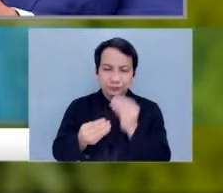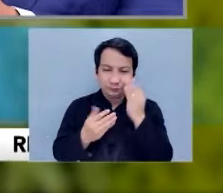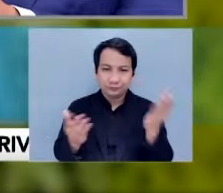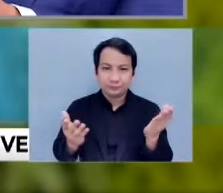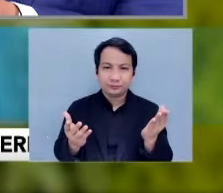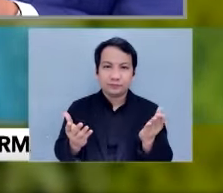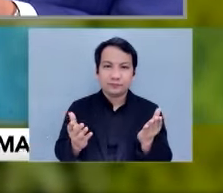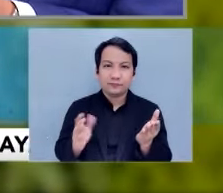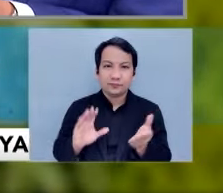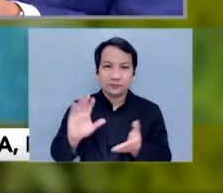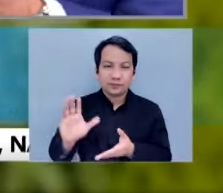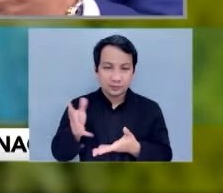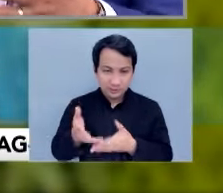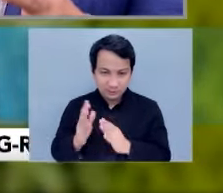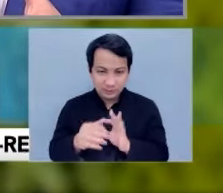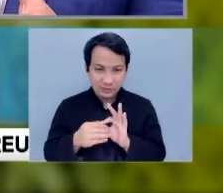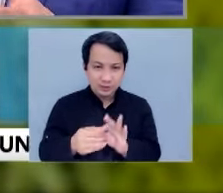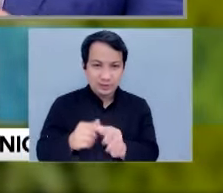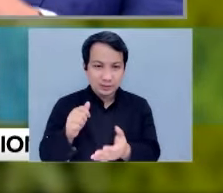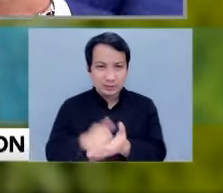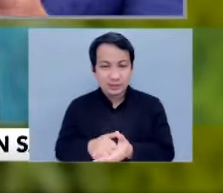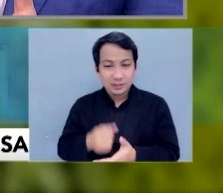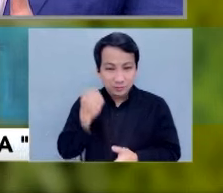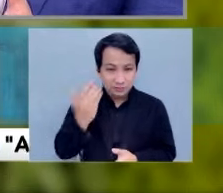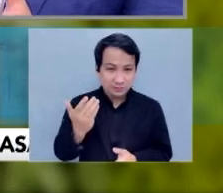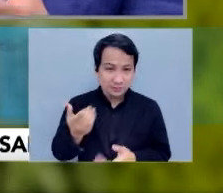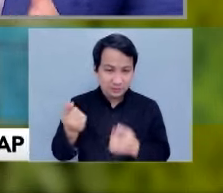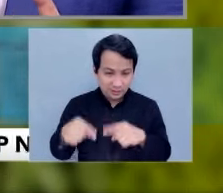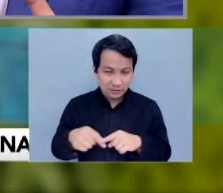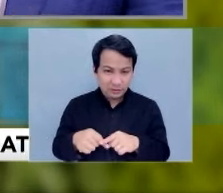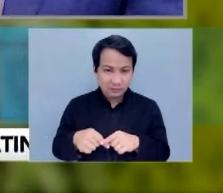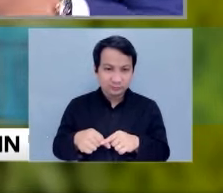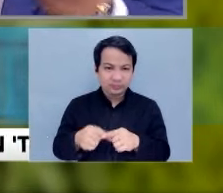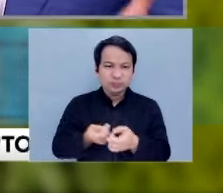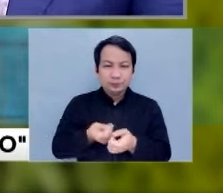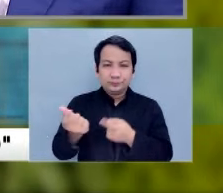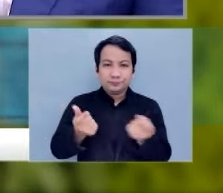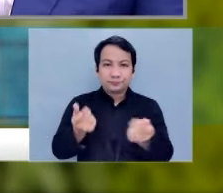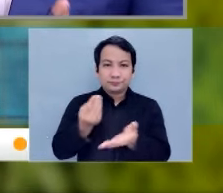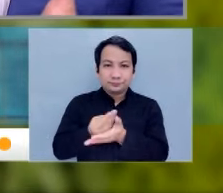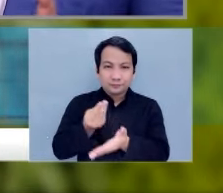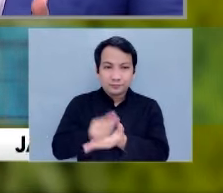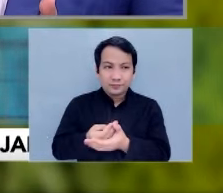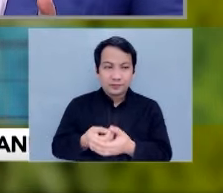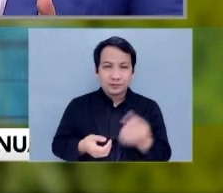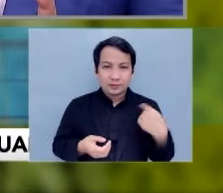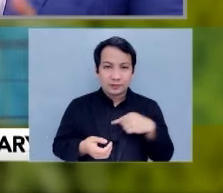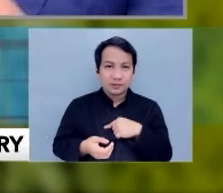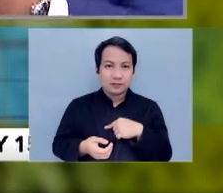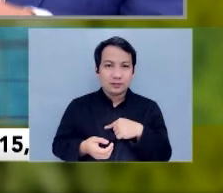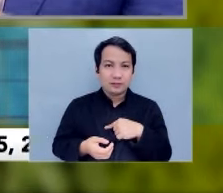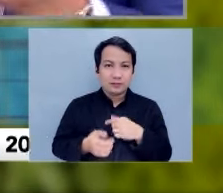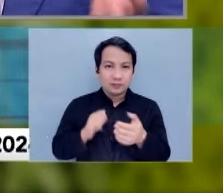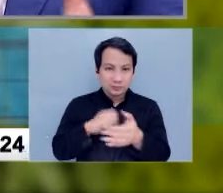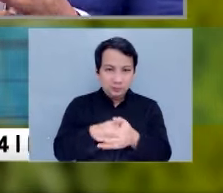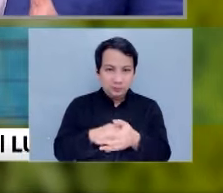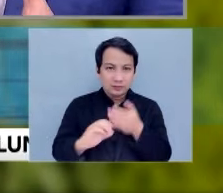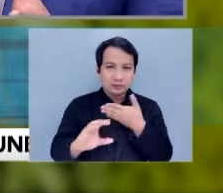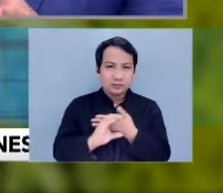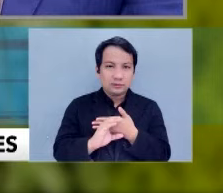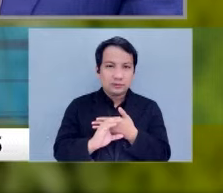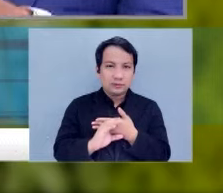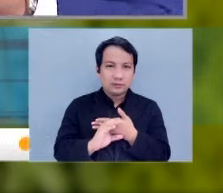18. Right. So, paano niya maidi-disburse yung pera to make enter into contract. So, buy a house, buy a car,